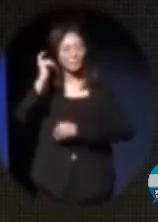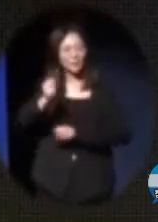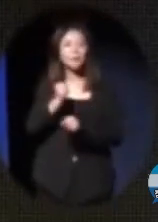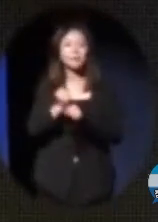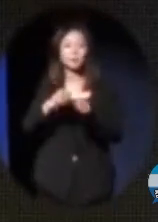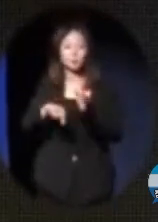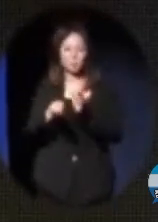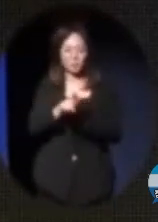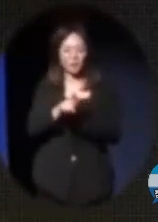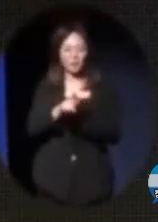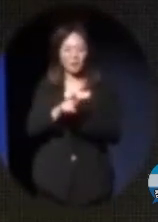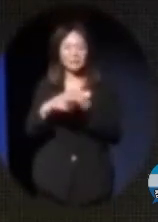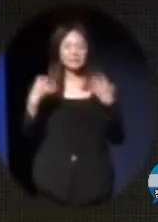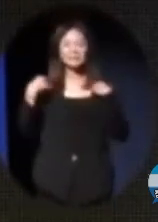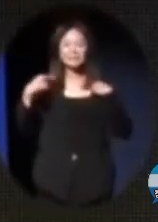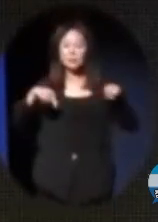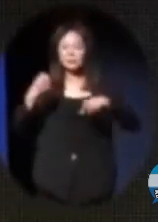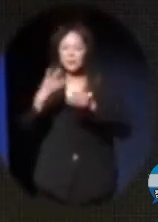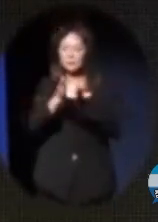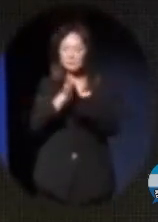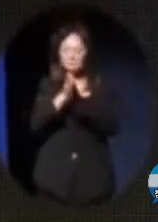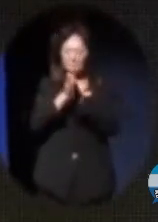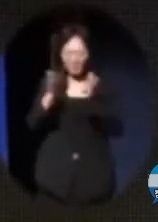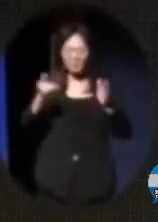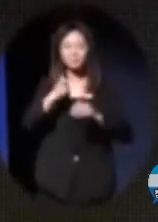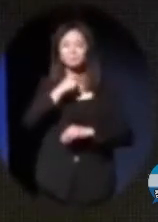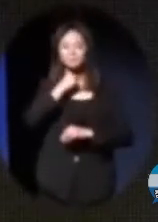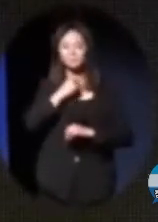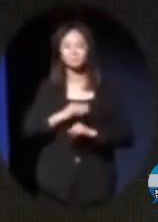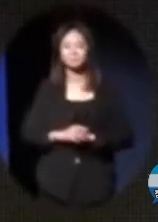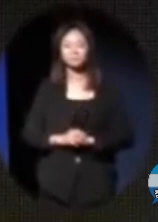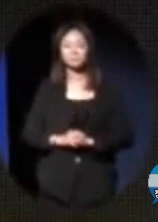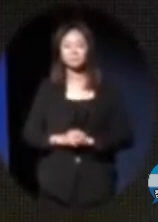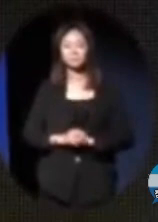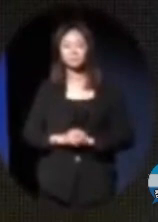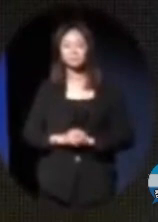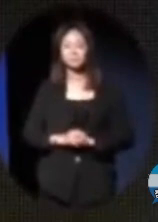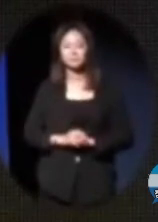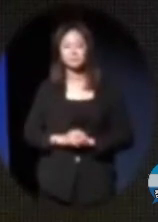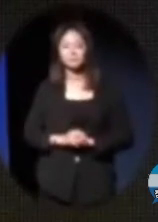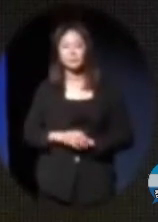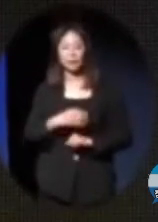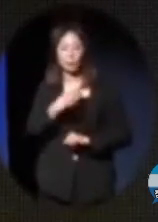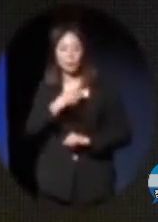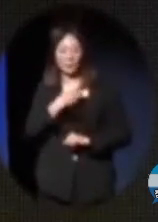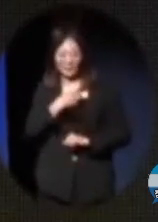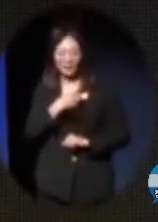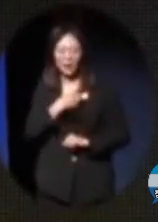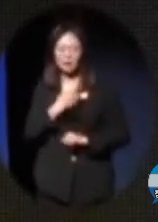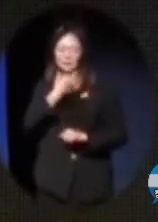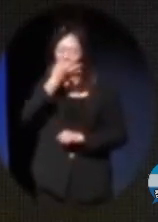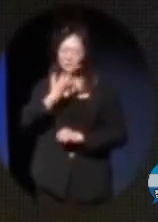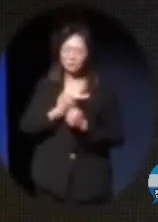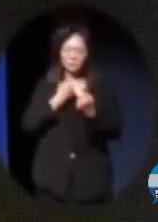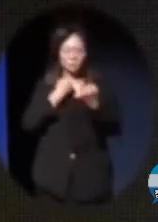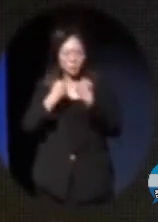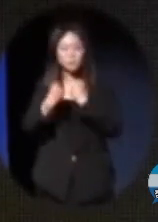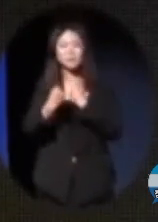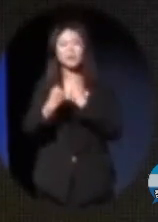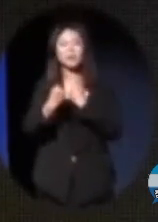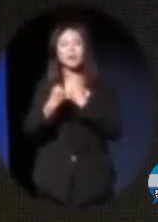위한 정권 재창출의 길을 이끌어가겠습니다. 위기와 역경을 회피하지